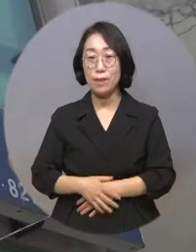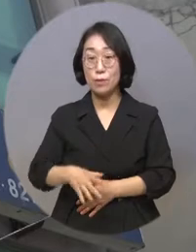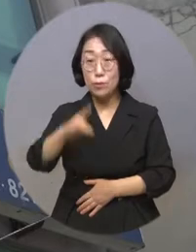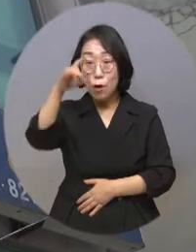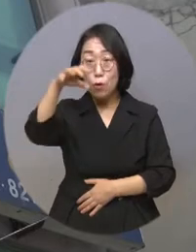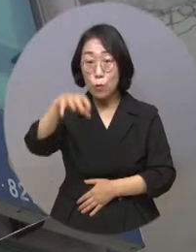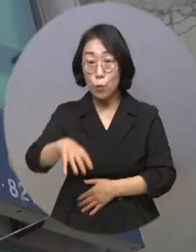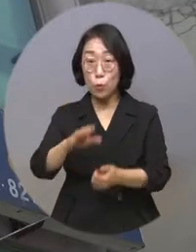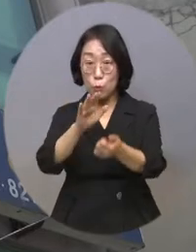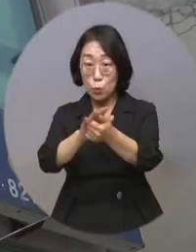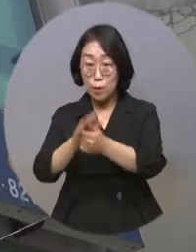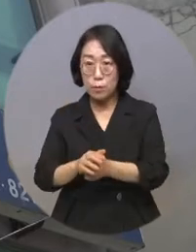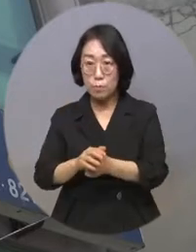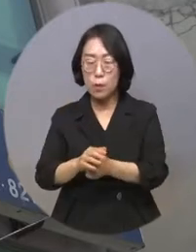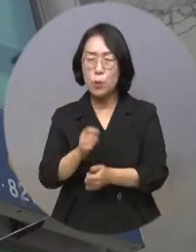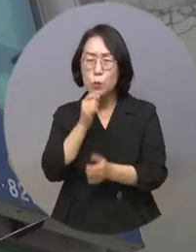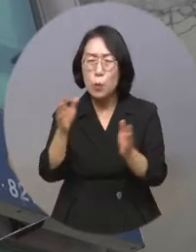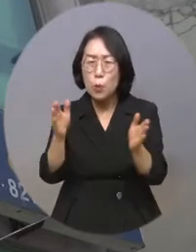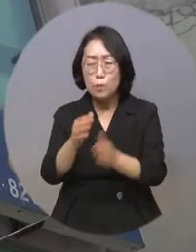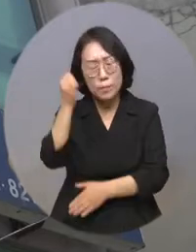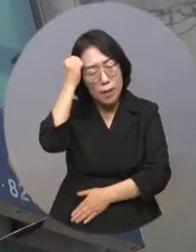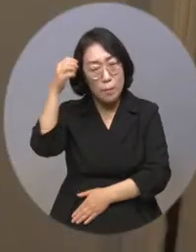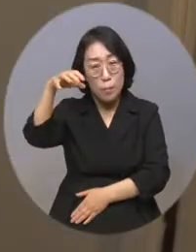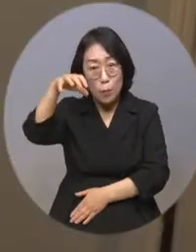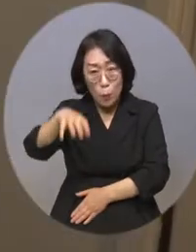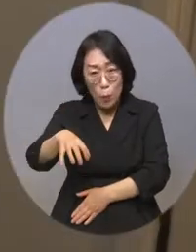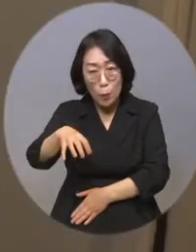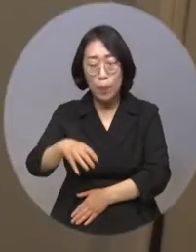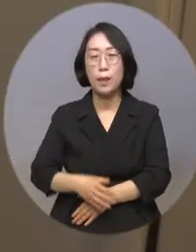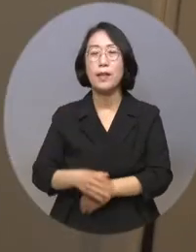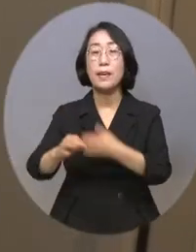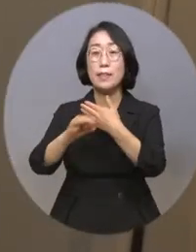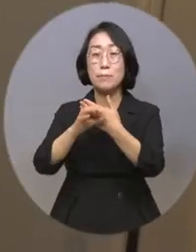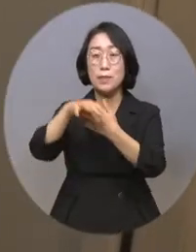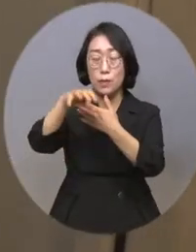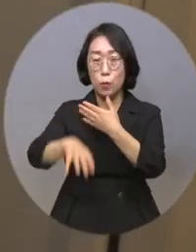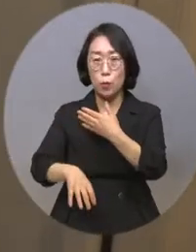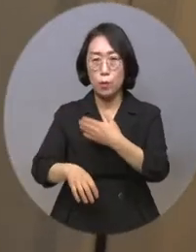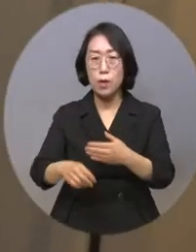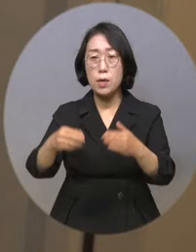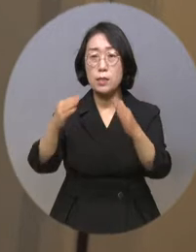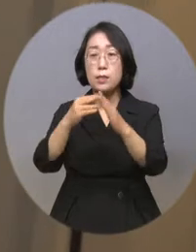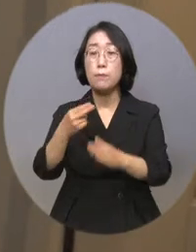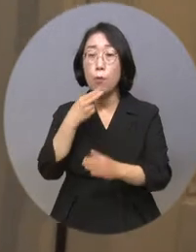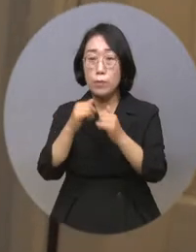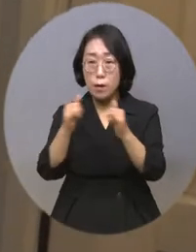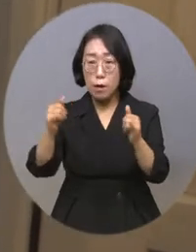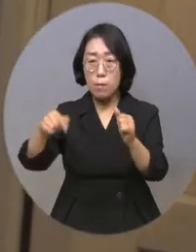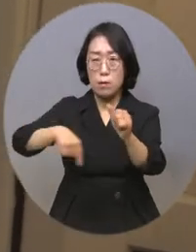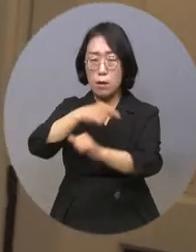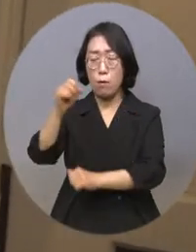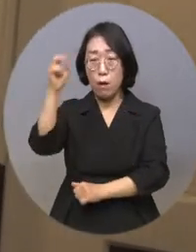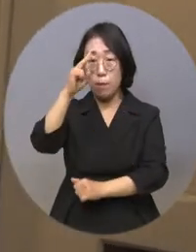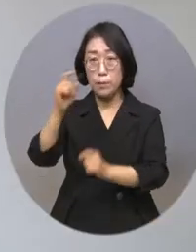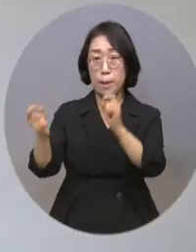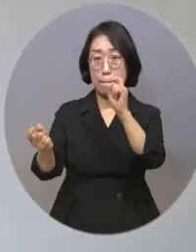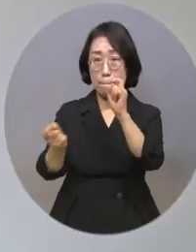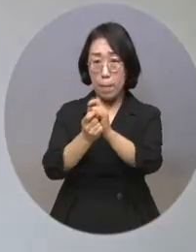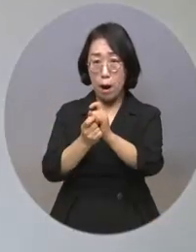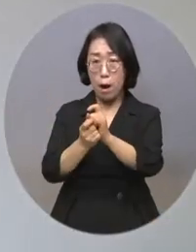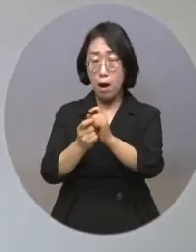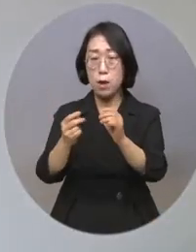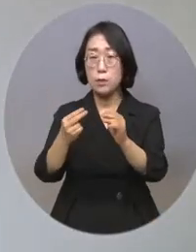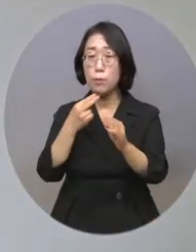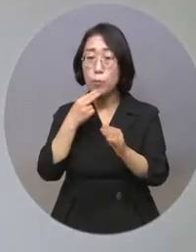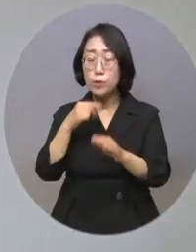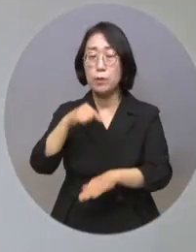대상지는 고시원과 소규모 모텔입니다. 이곳은 노숙인, 예기치 않게 위기에 처한 시민들이